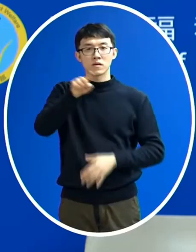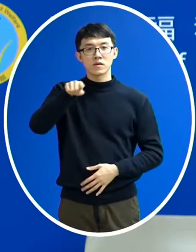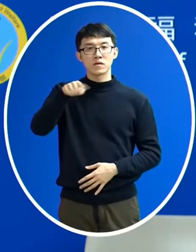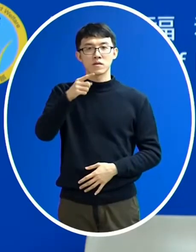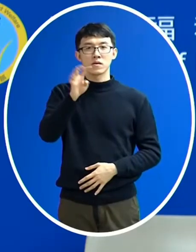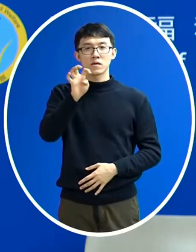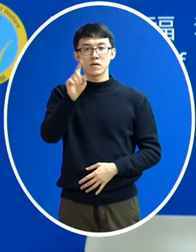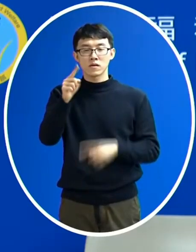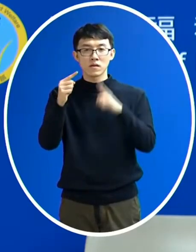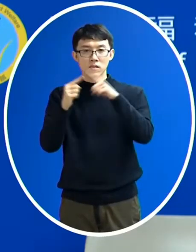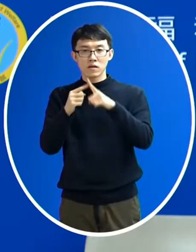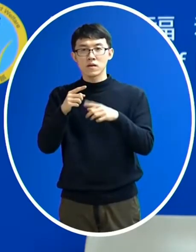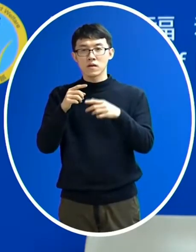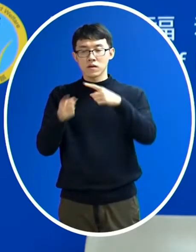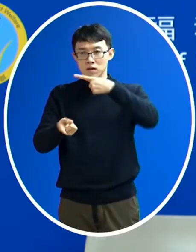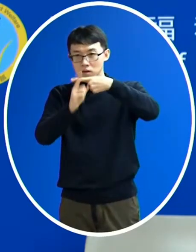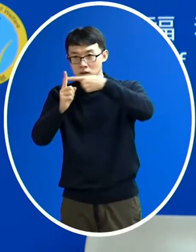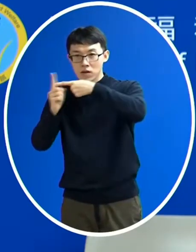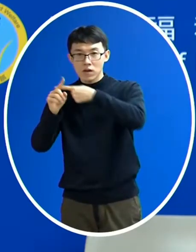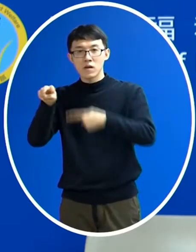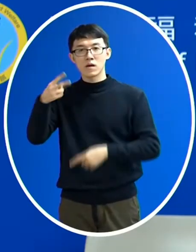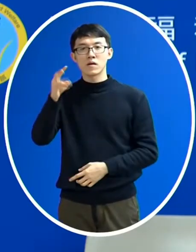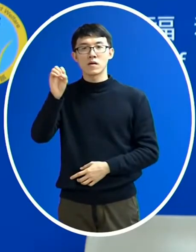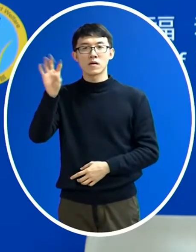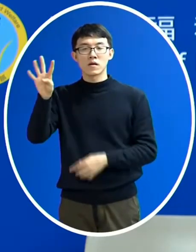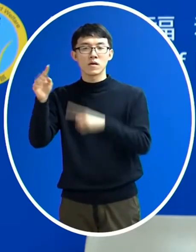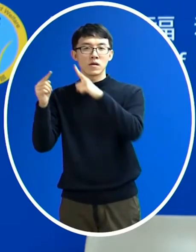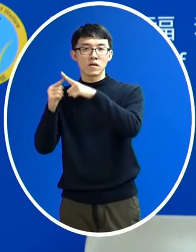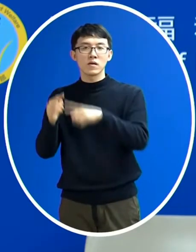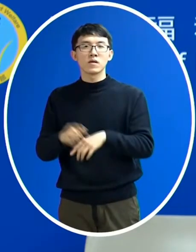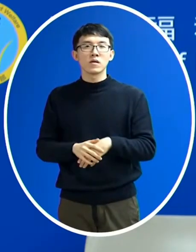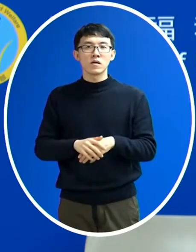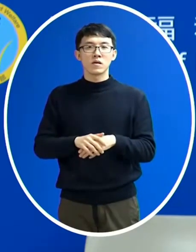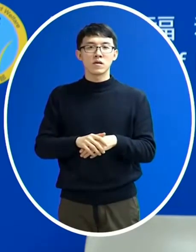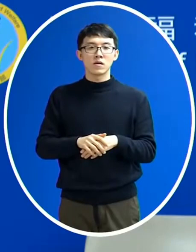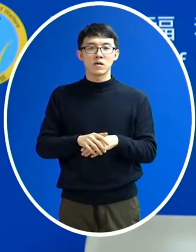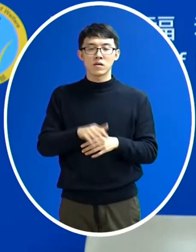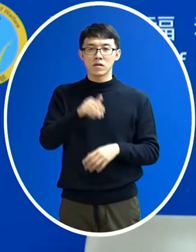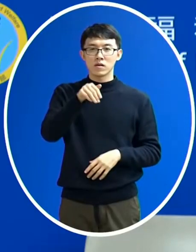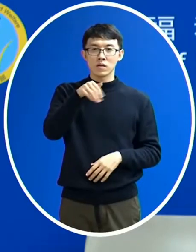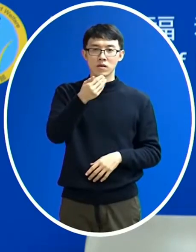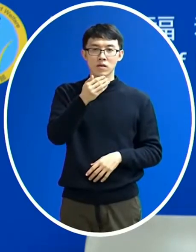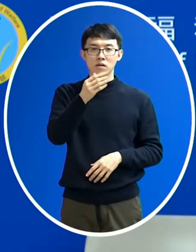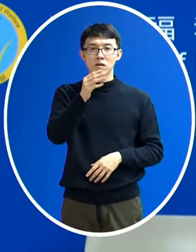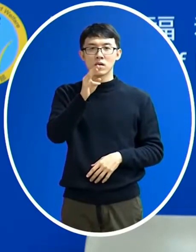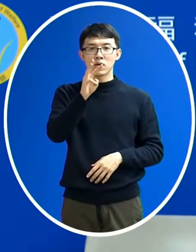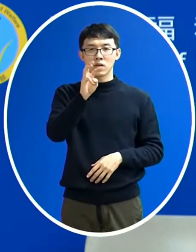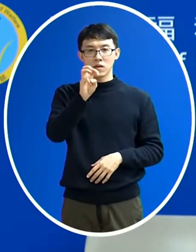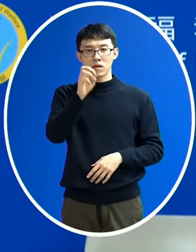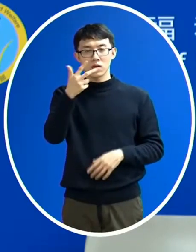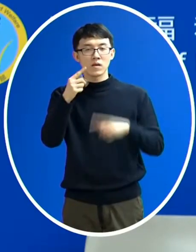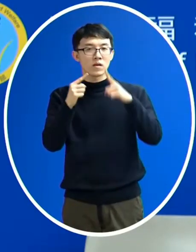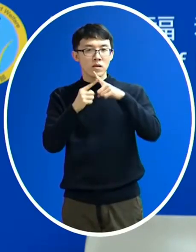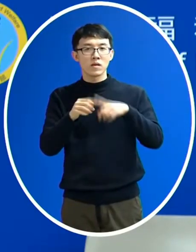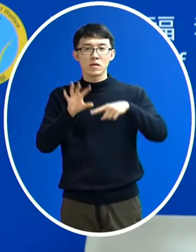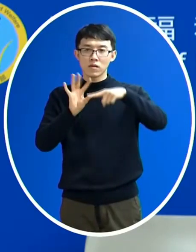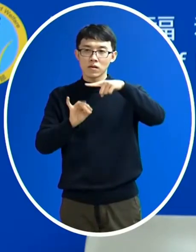面阳性数有204位，阴性数有937位，那我们的阳性率